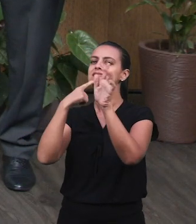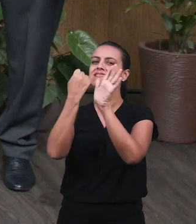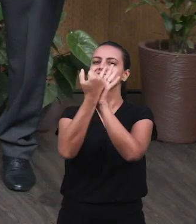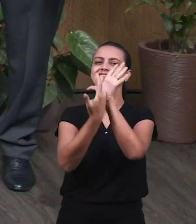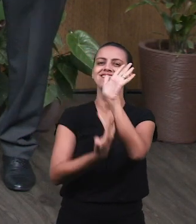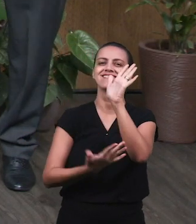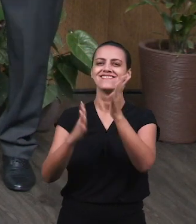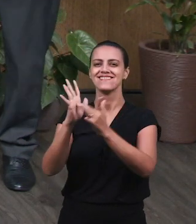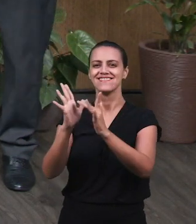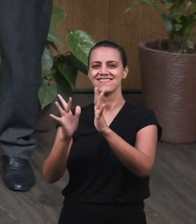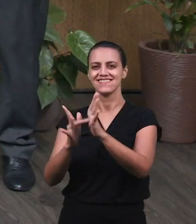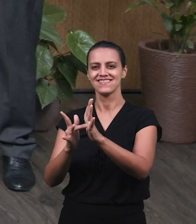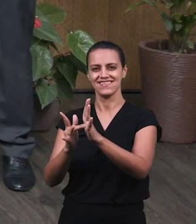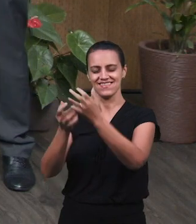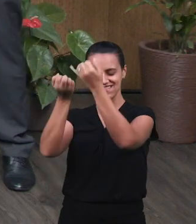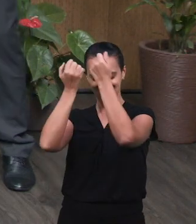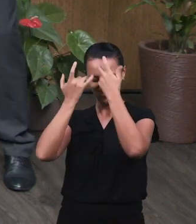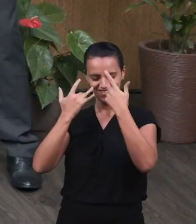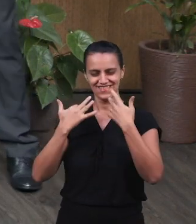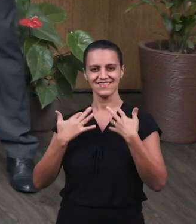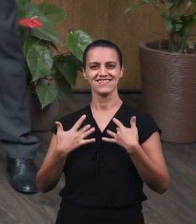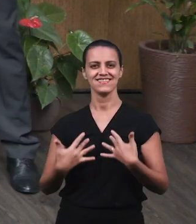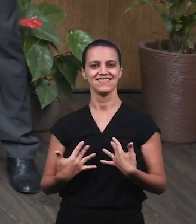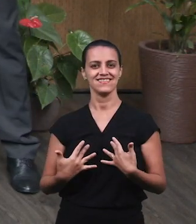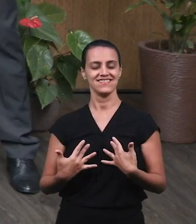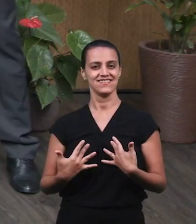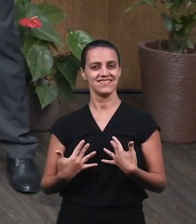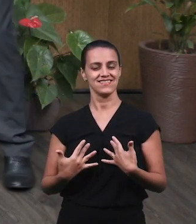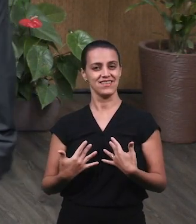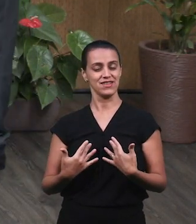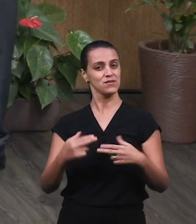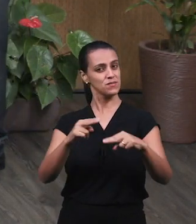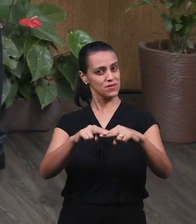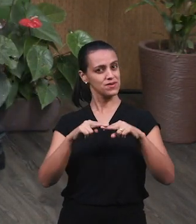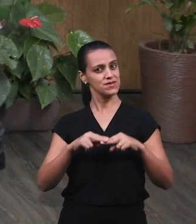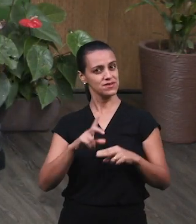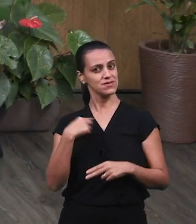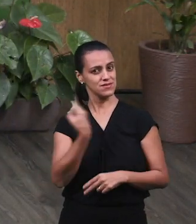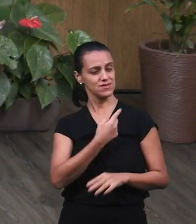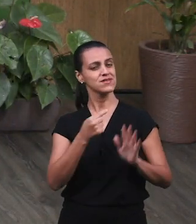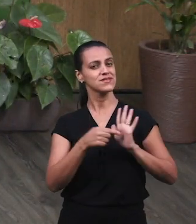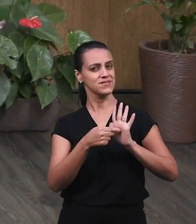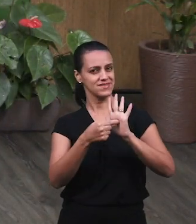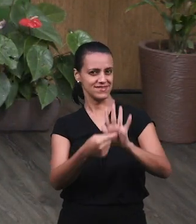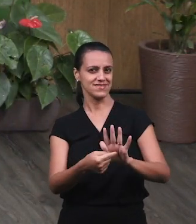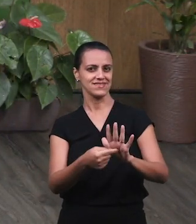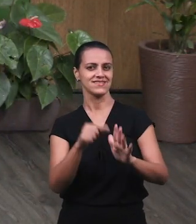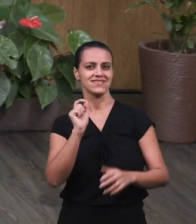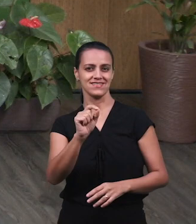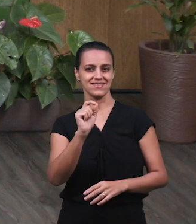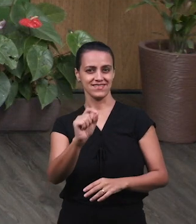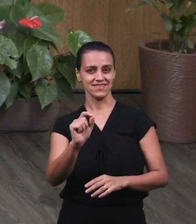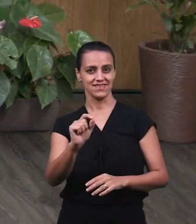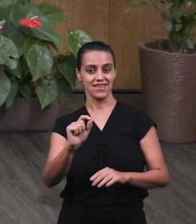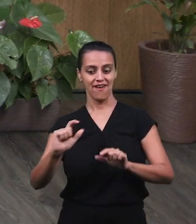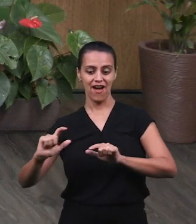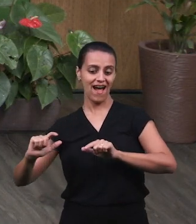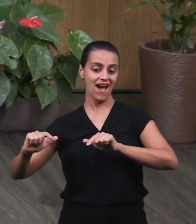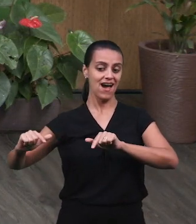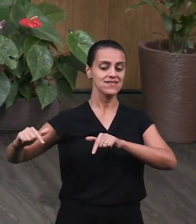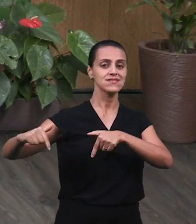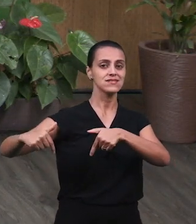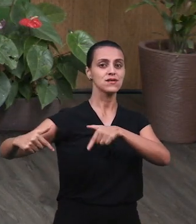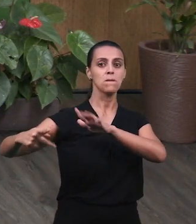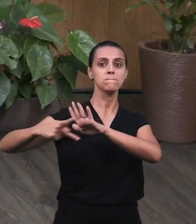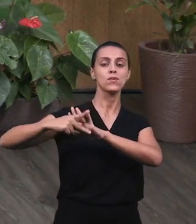tableau, il reprend quoi? Il dit qu'à partir de l'acte qui vient de Dieu le Père, l'homme,